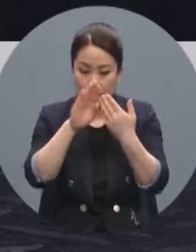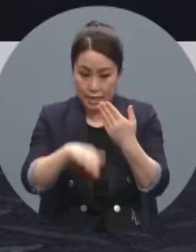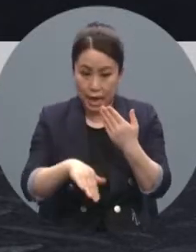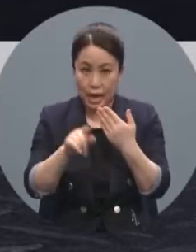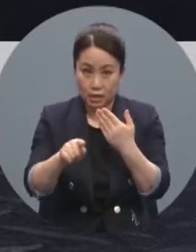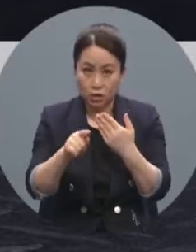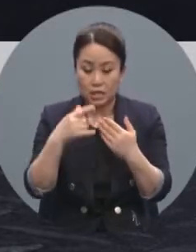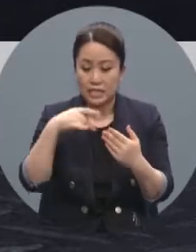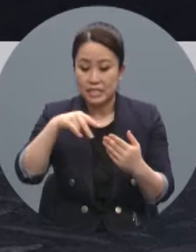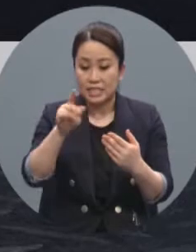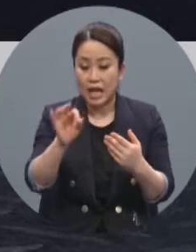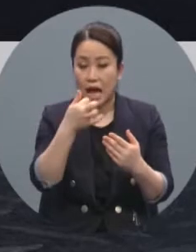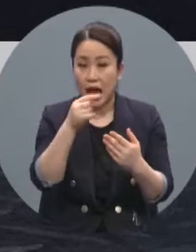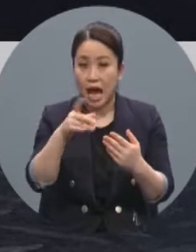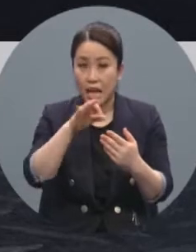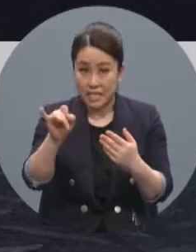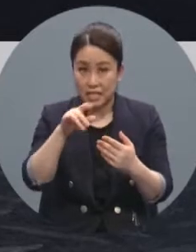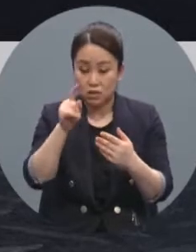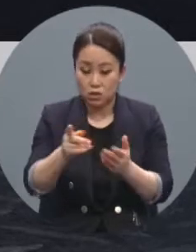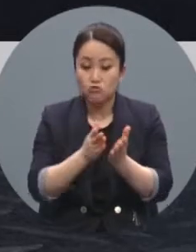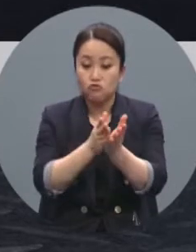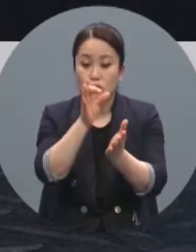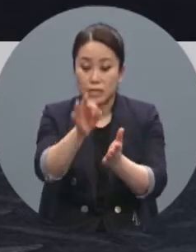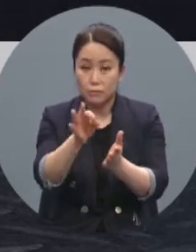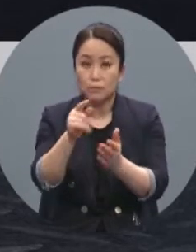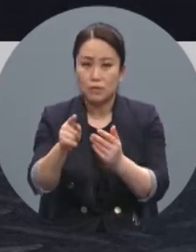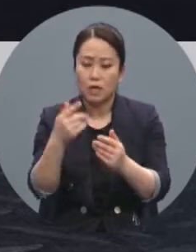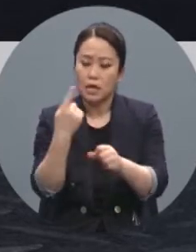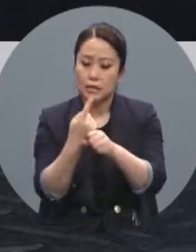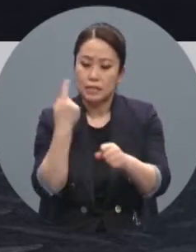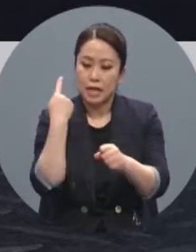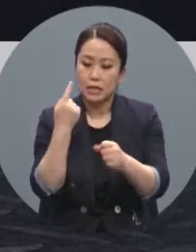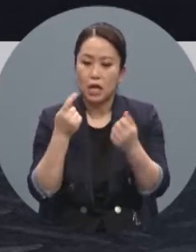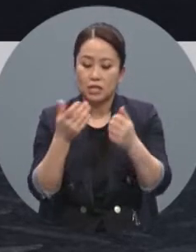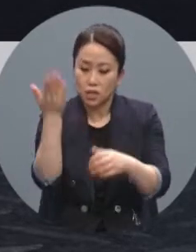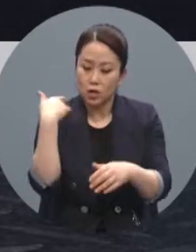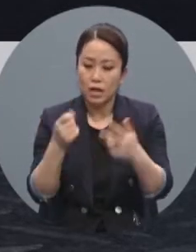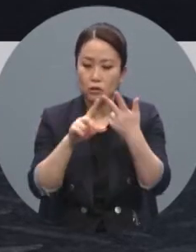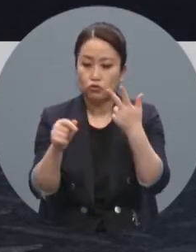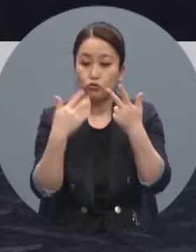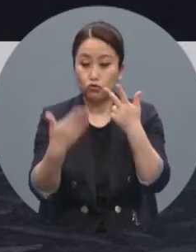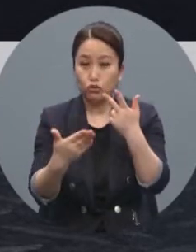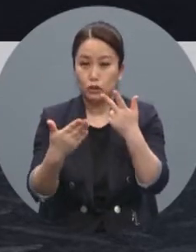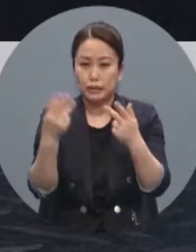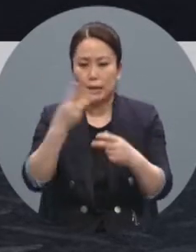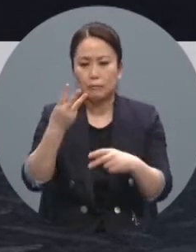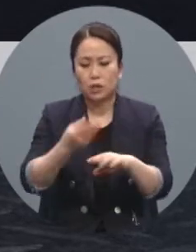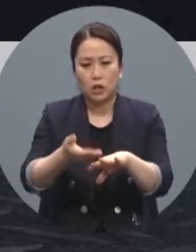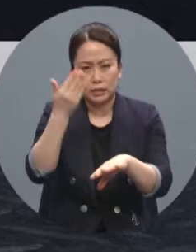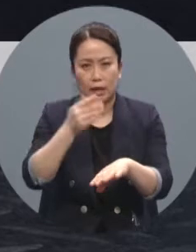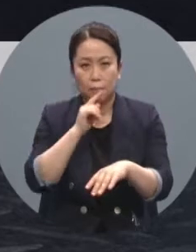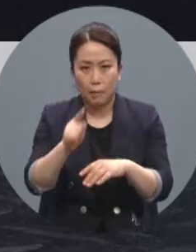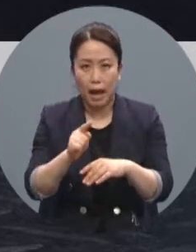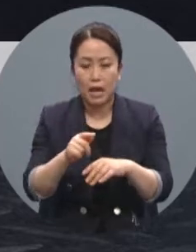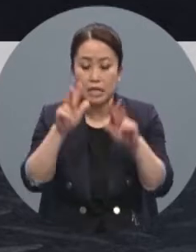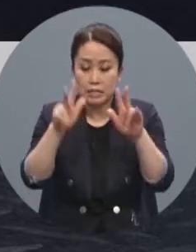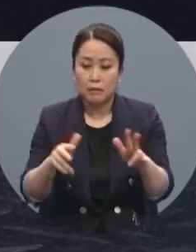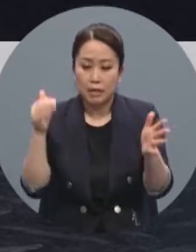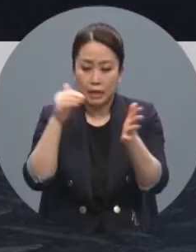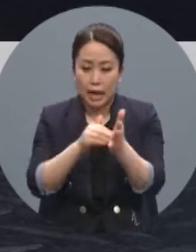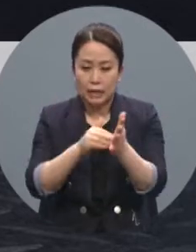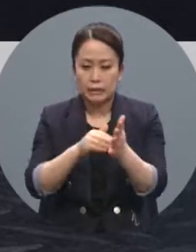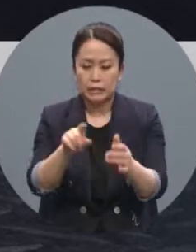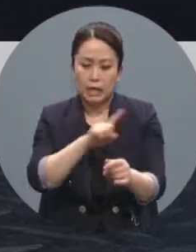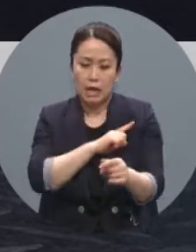컨테이너 운임 지수는 지난 9일 3900선을 돌파하며 지난 2009년 집계 이후 역대